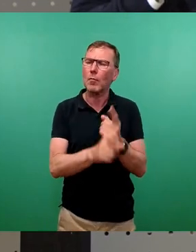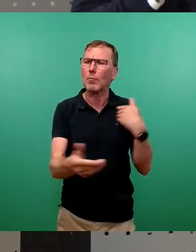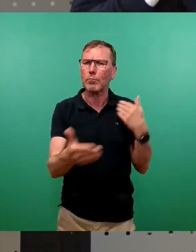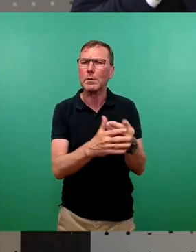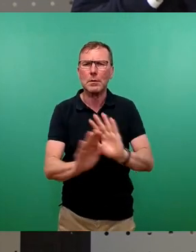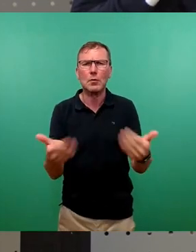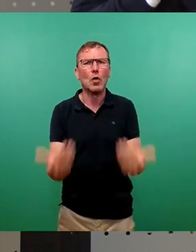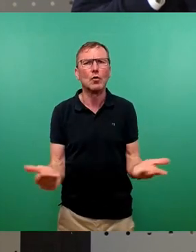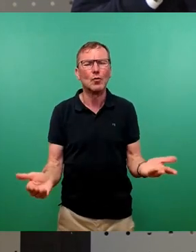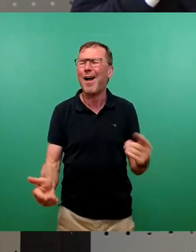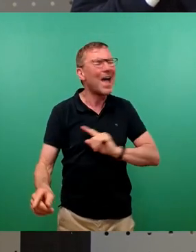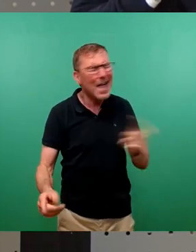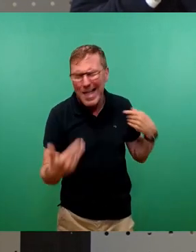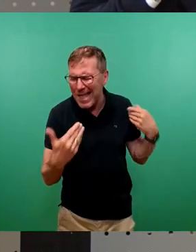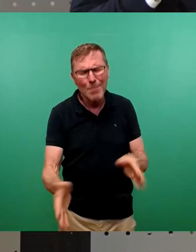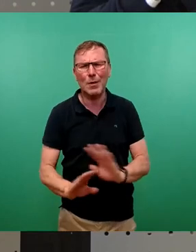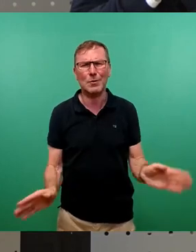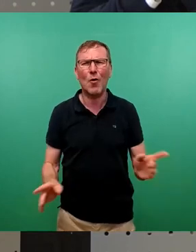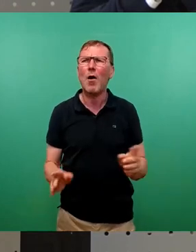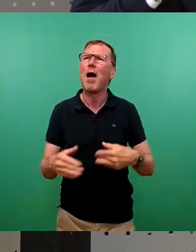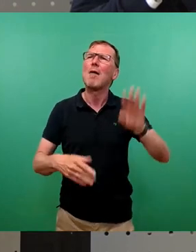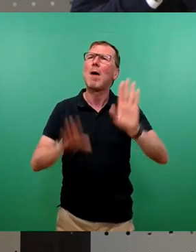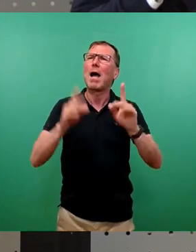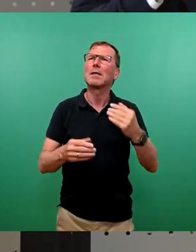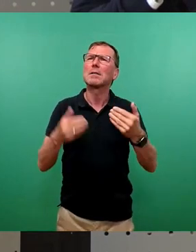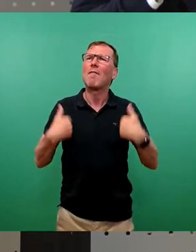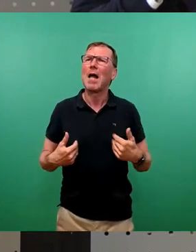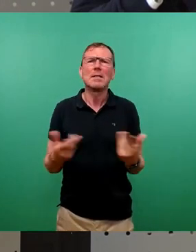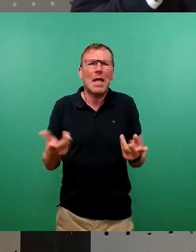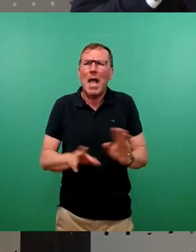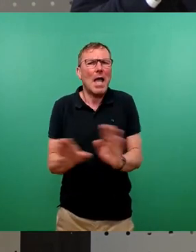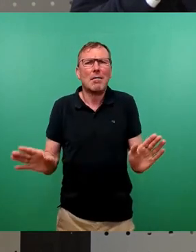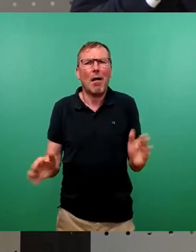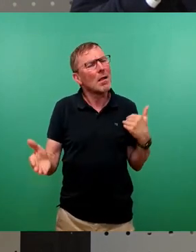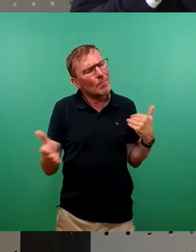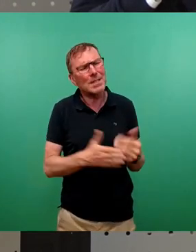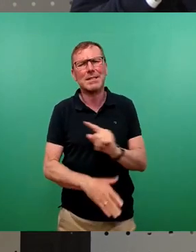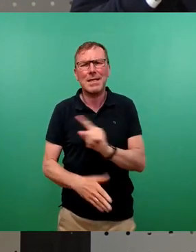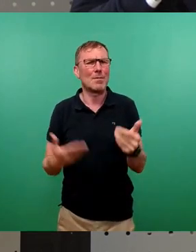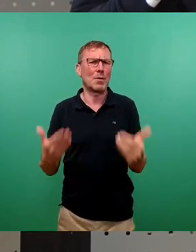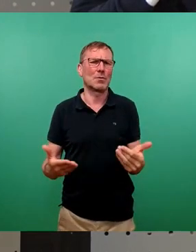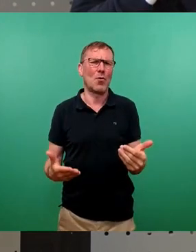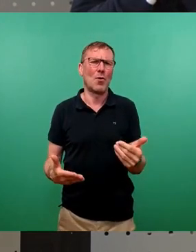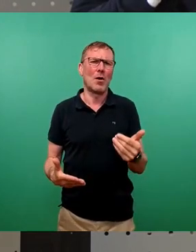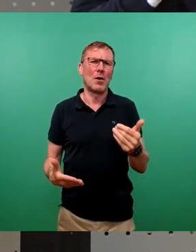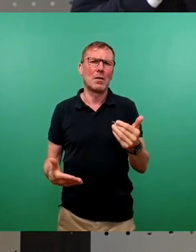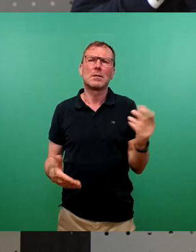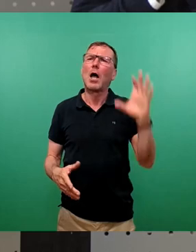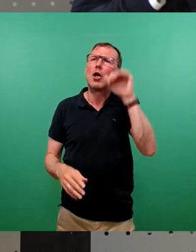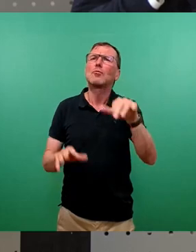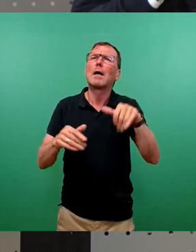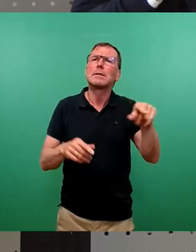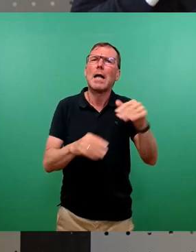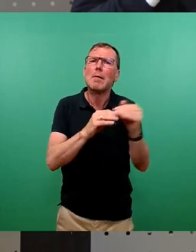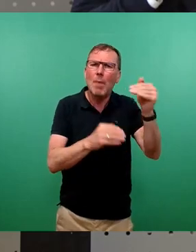war immer so, egal wie die Mehrheitsverhältnisse waren. Das war so, als wir eine schwarz-gelbe Mehrheit hatten. Das war